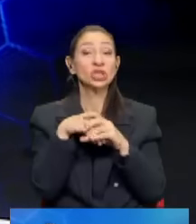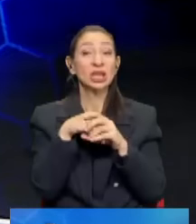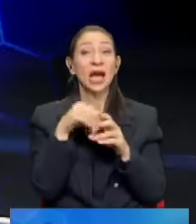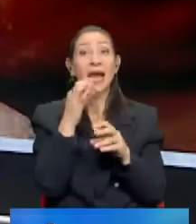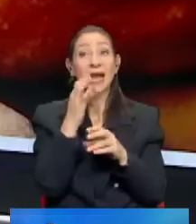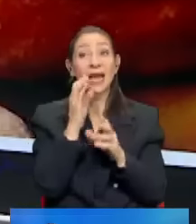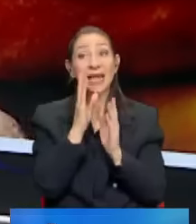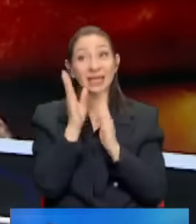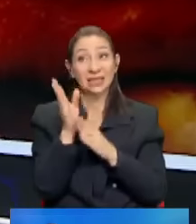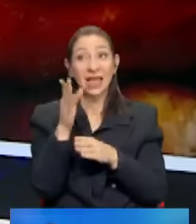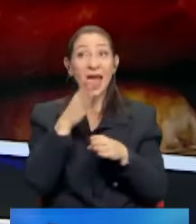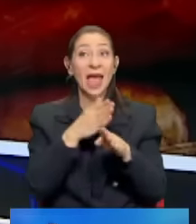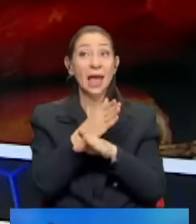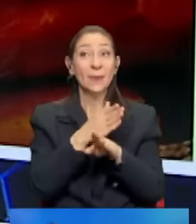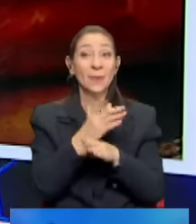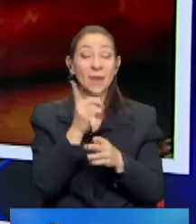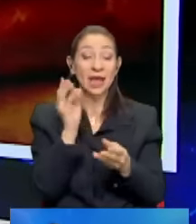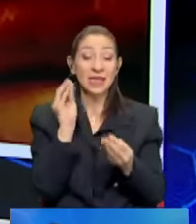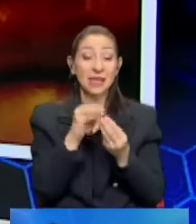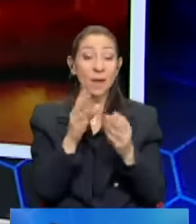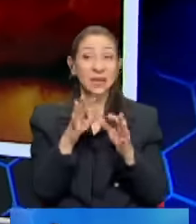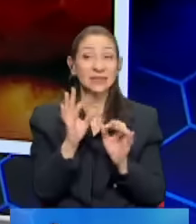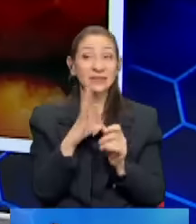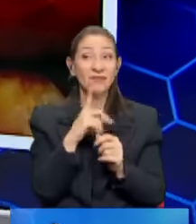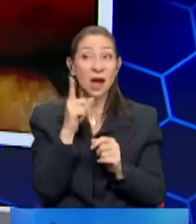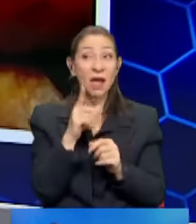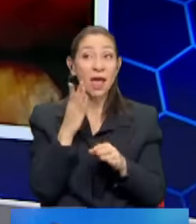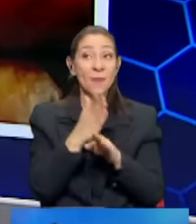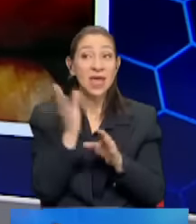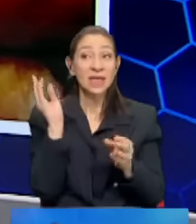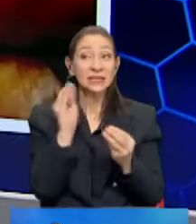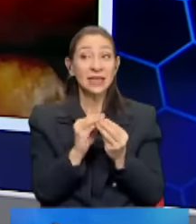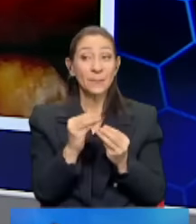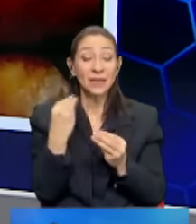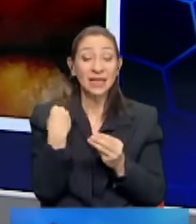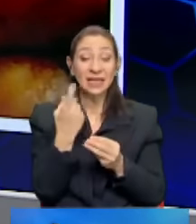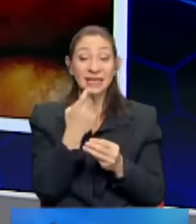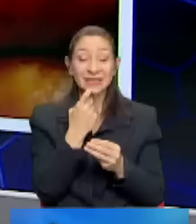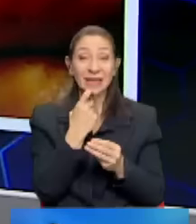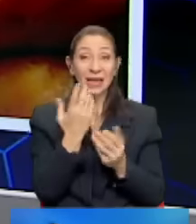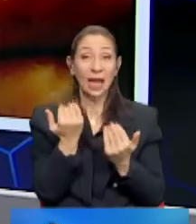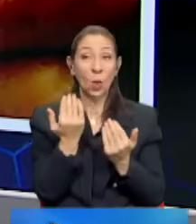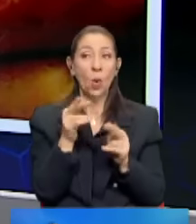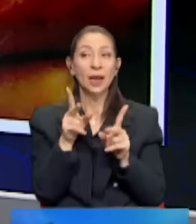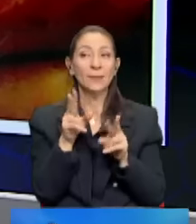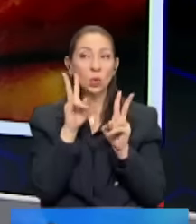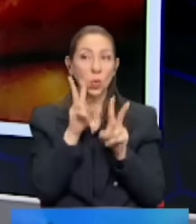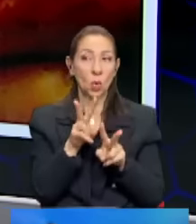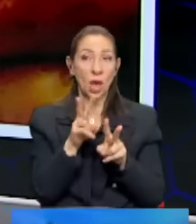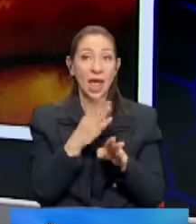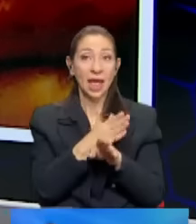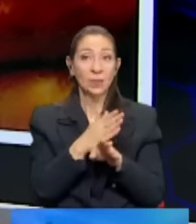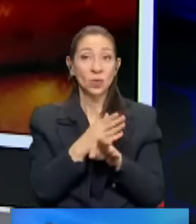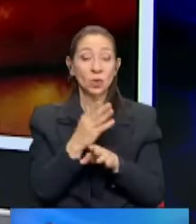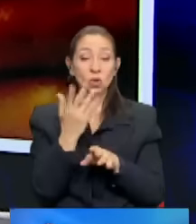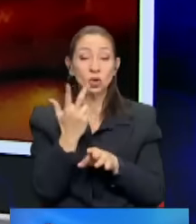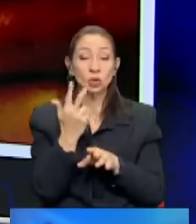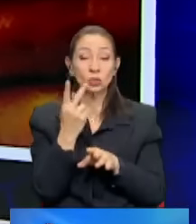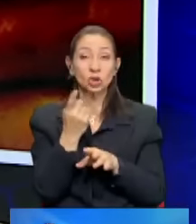Ankara'ya gideceğiz ekmeğe bir zam hazırlığı var ekmeğe zam Yeni yılda yolda gibi görünüyor ekmeğe